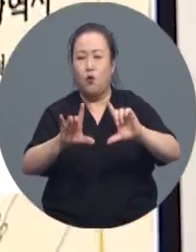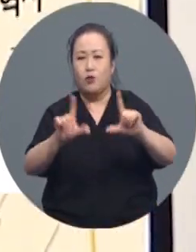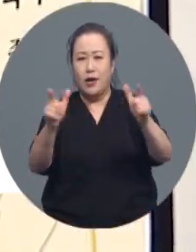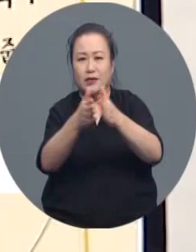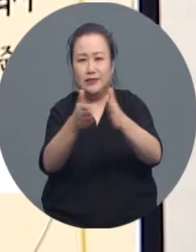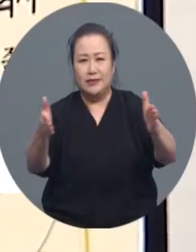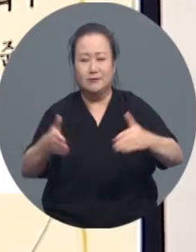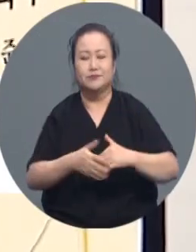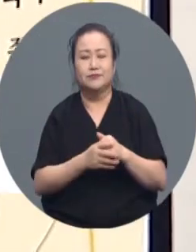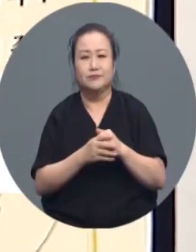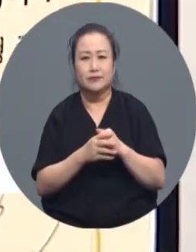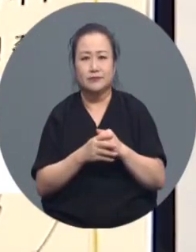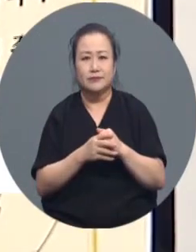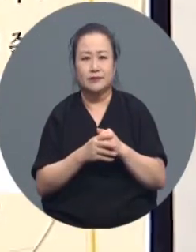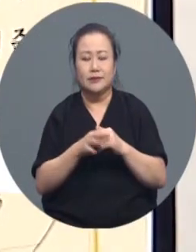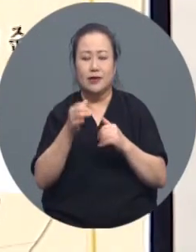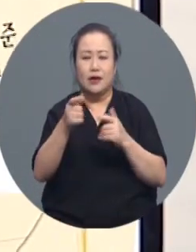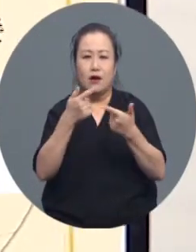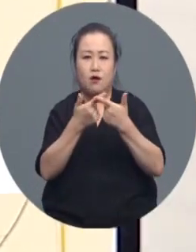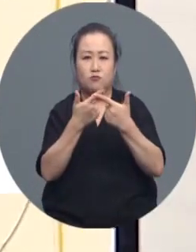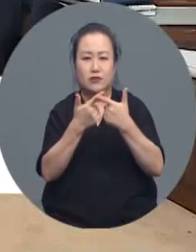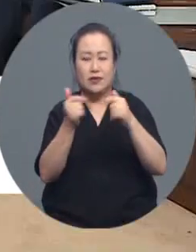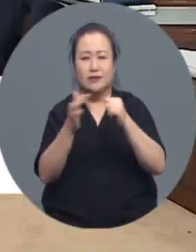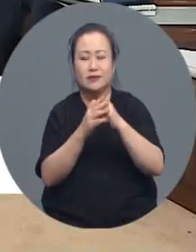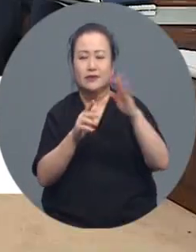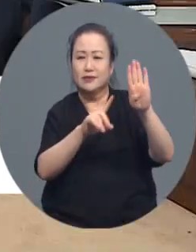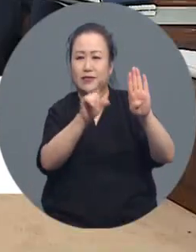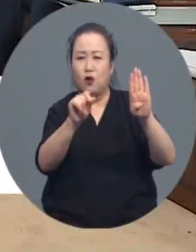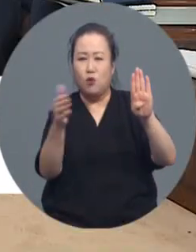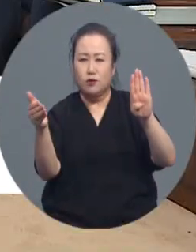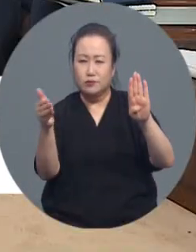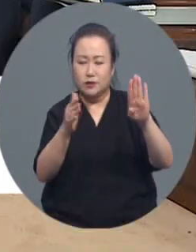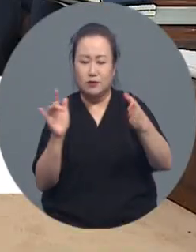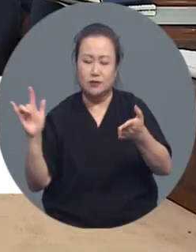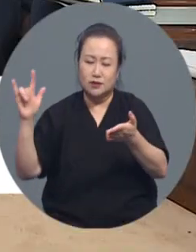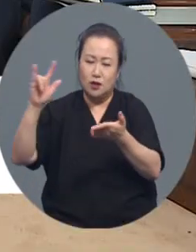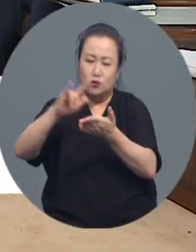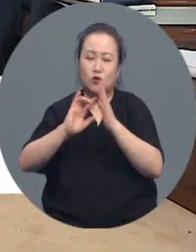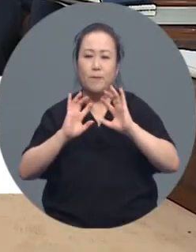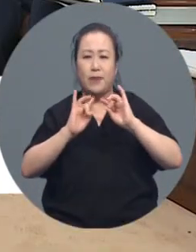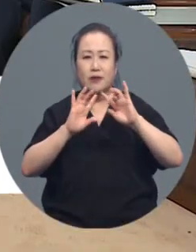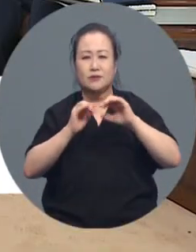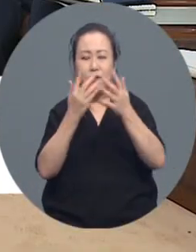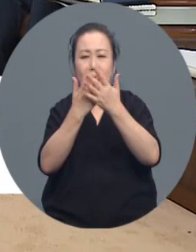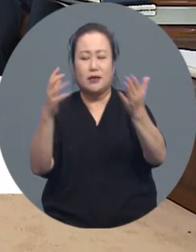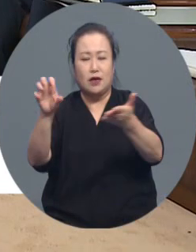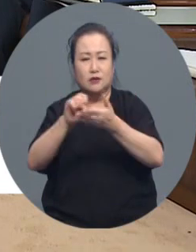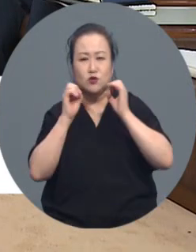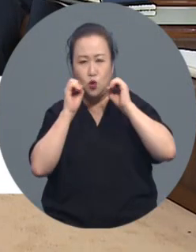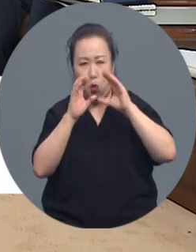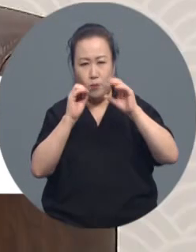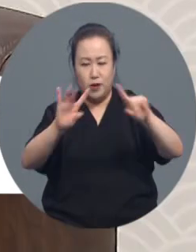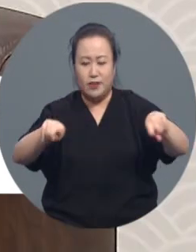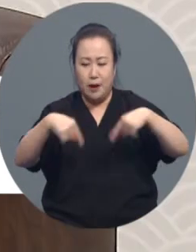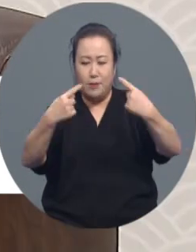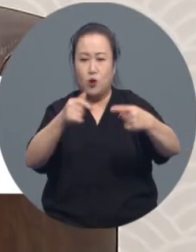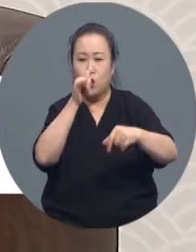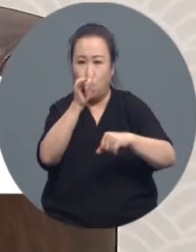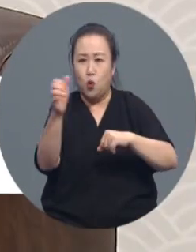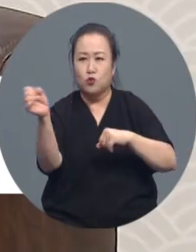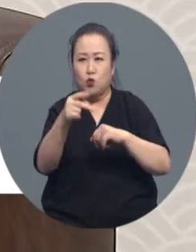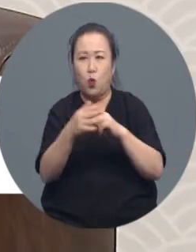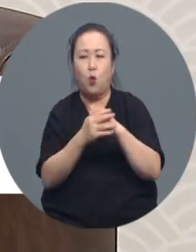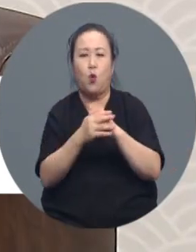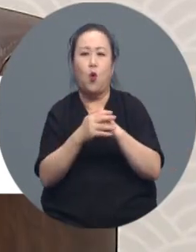시작됩니다 에어부산은 애 친한 4월부터 기내 착륙 방송으로 박람회 유치 홍보에 동참하고 있으며